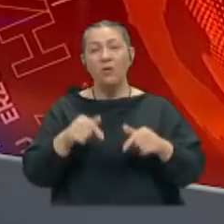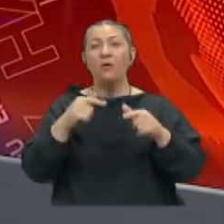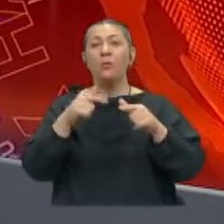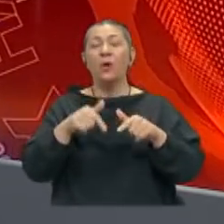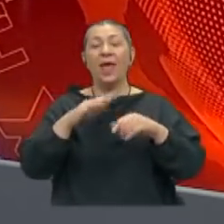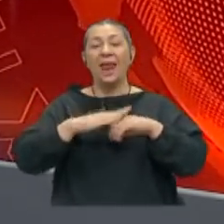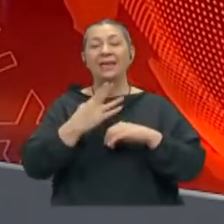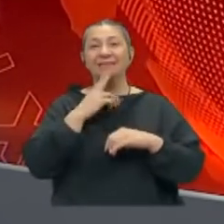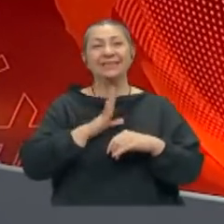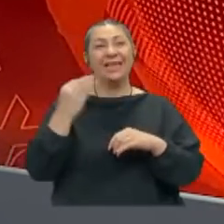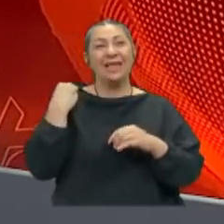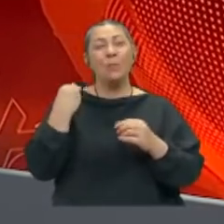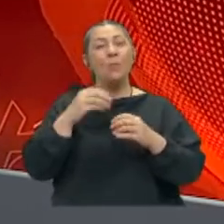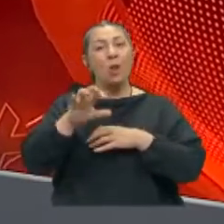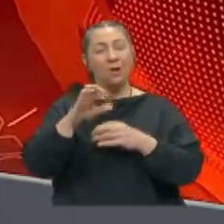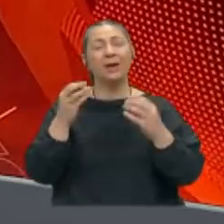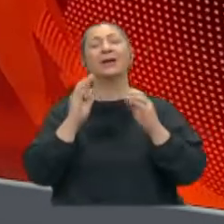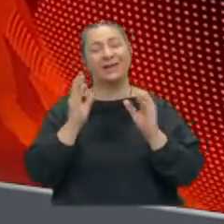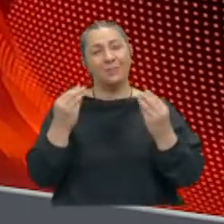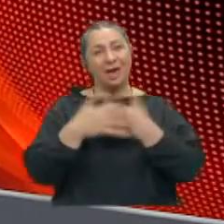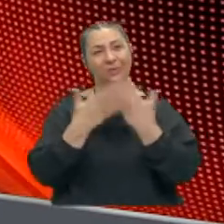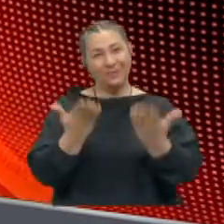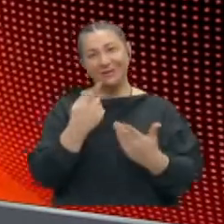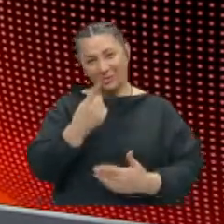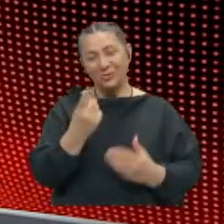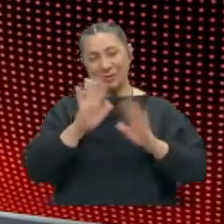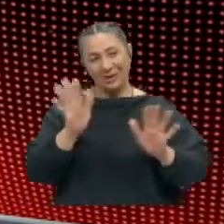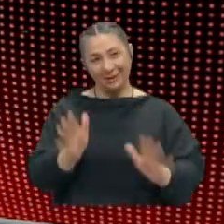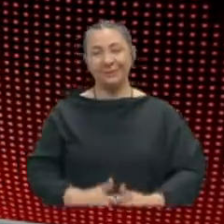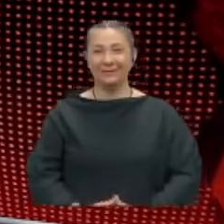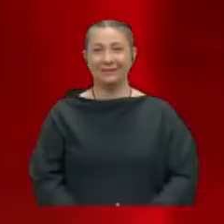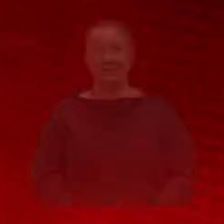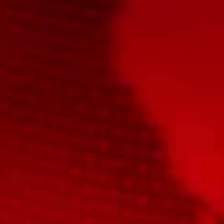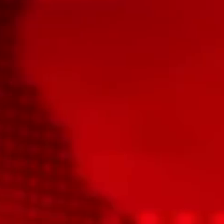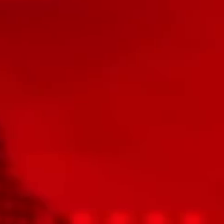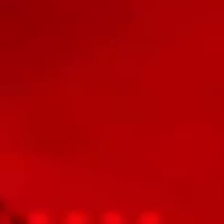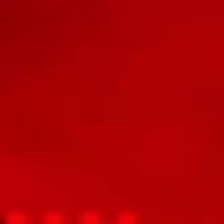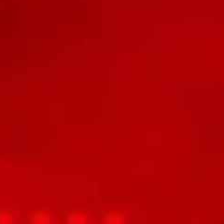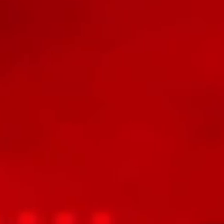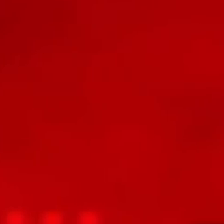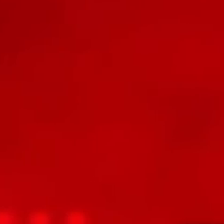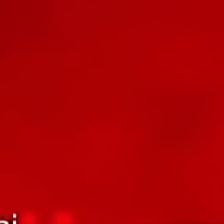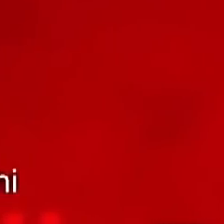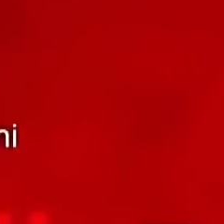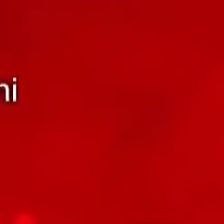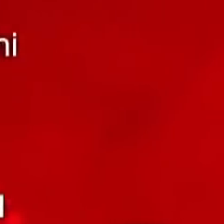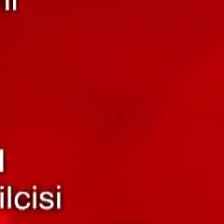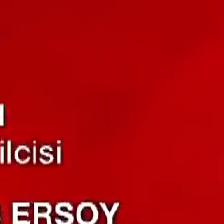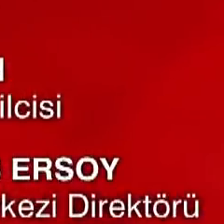yayın El Kızı'nın yeni bölümüyle devam edecek. İyi bir akşam geçirmenizi diliyoruz. Hoşçakalın. Can feda bir tek dostuma,